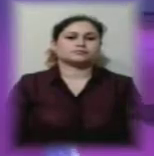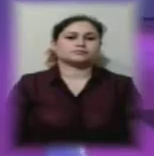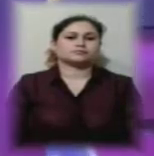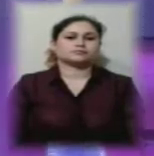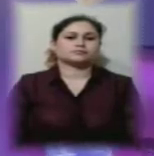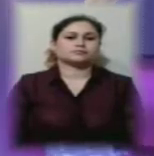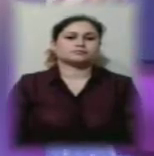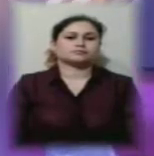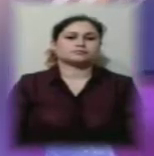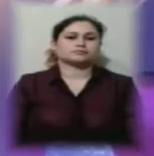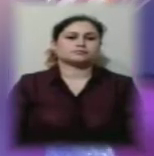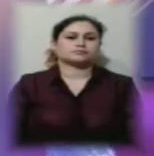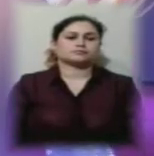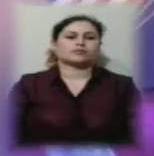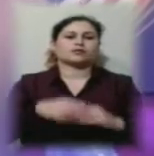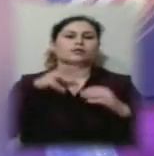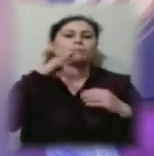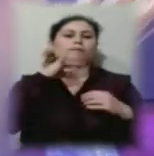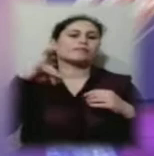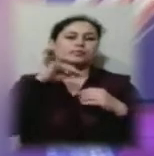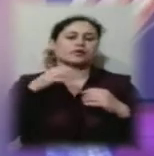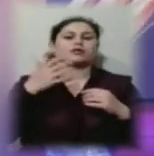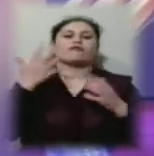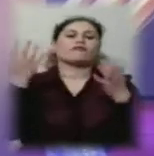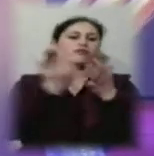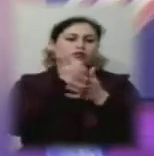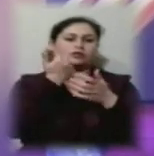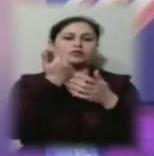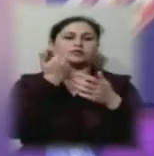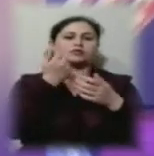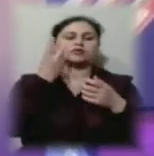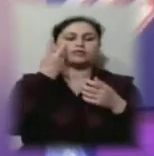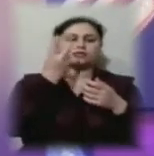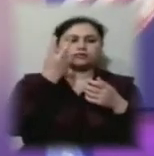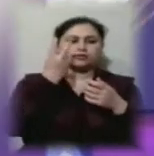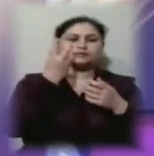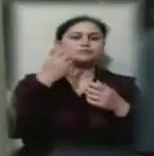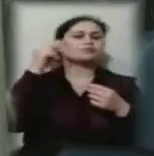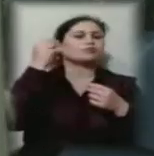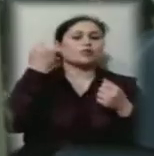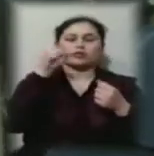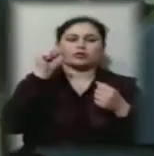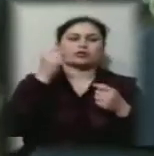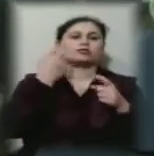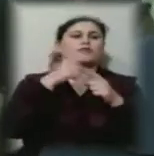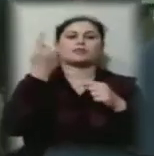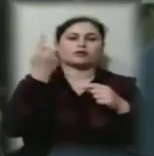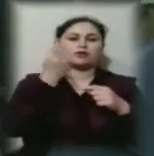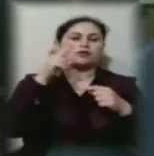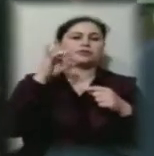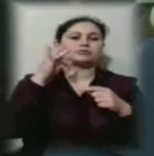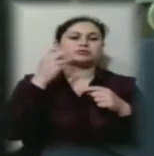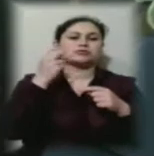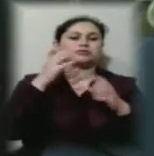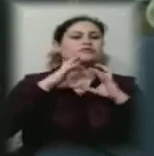Ми завоювали дві перемоги. Перший – це «Принцеса Всесвіту